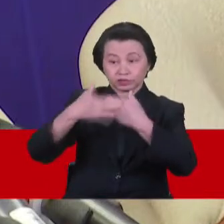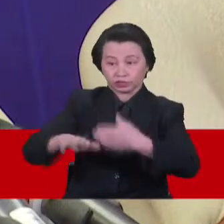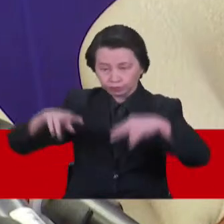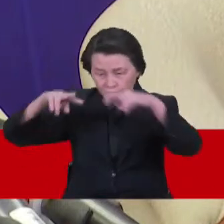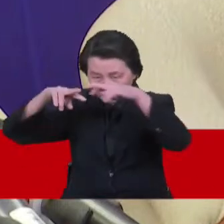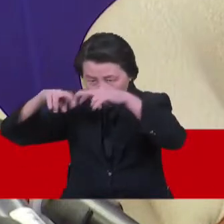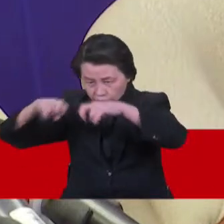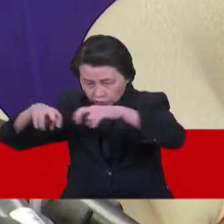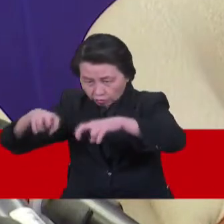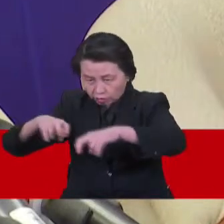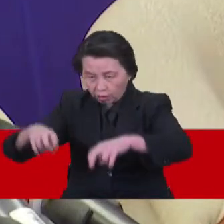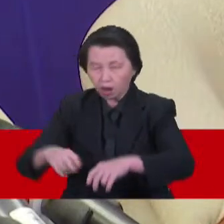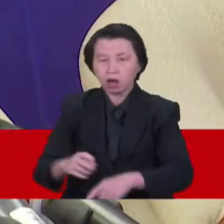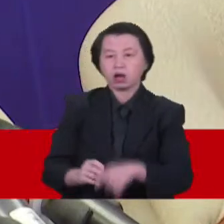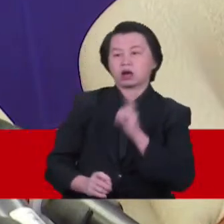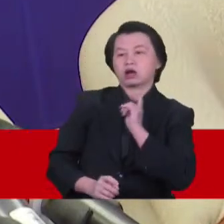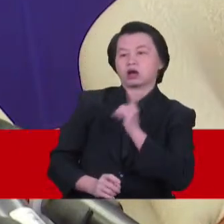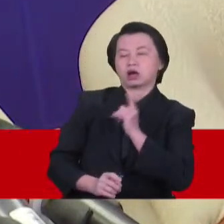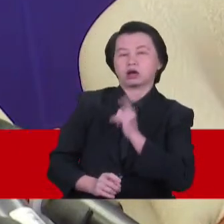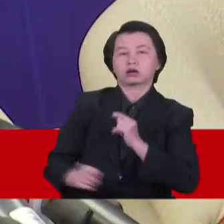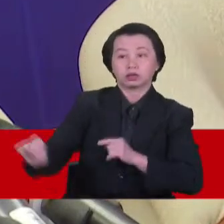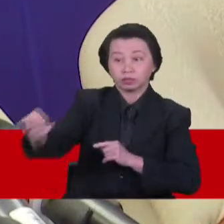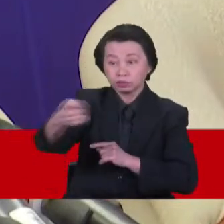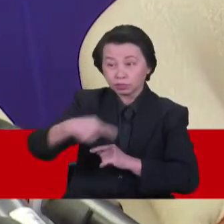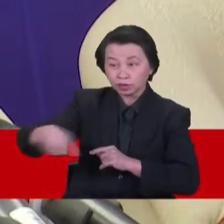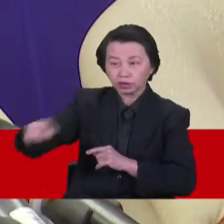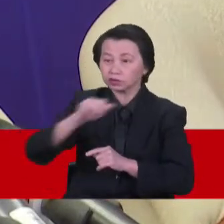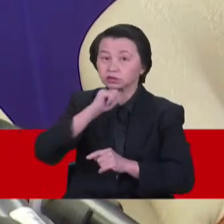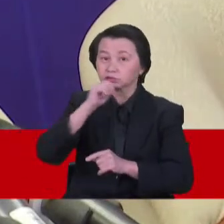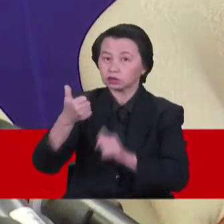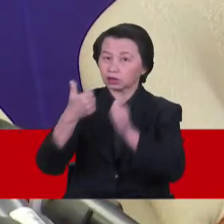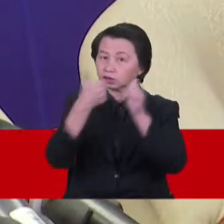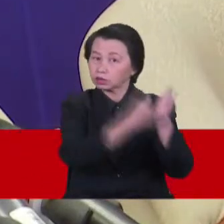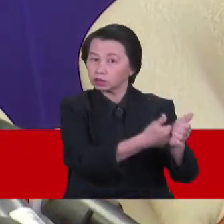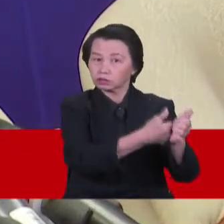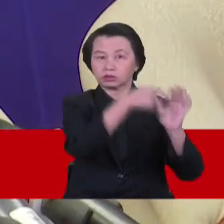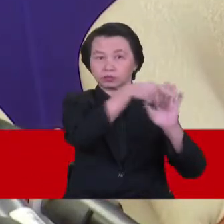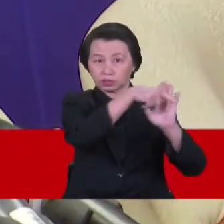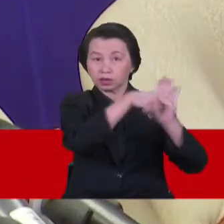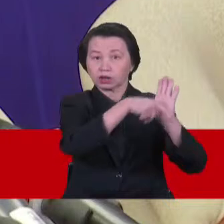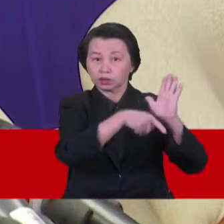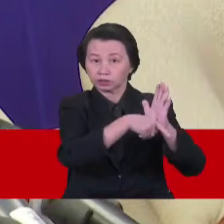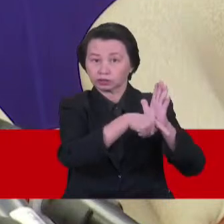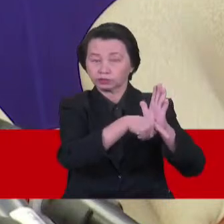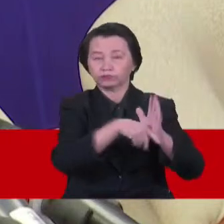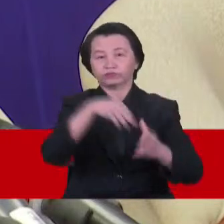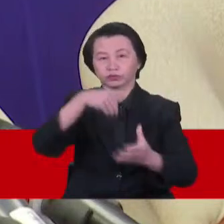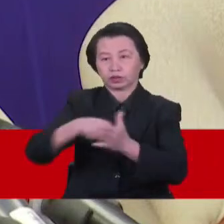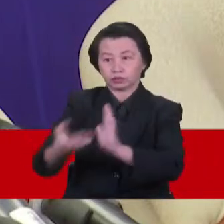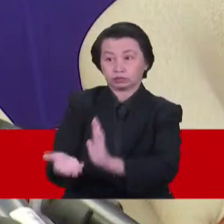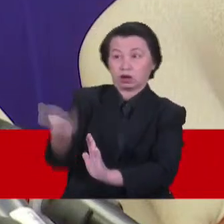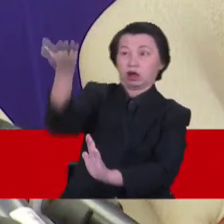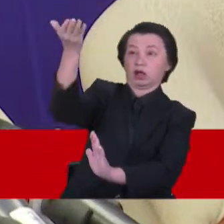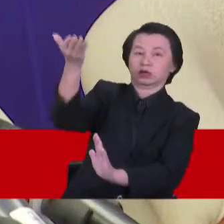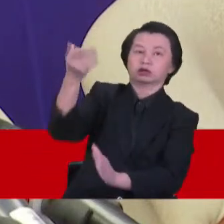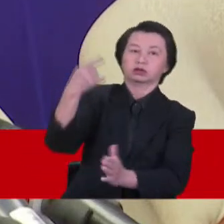kita dapati mereka ini melanggari apa peraturan. dalam hal kenaikan harga